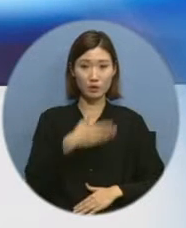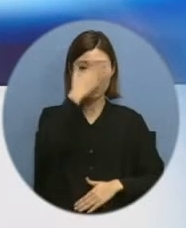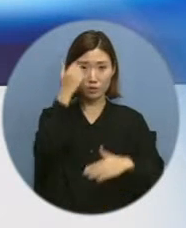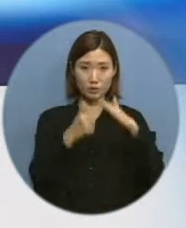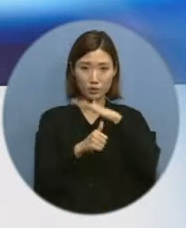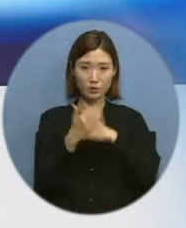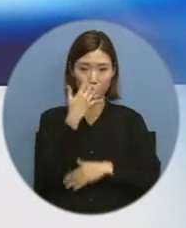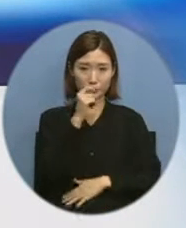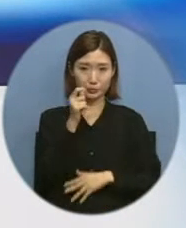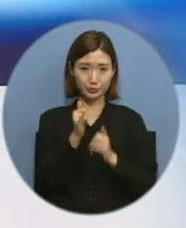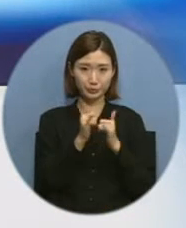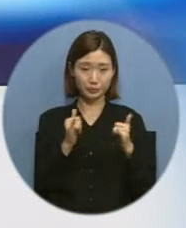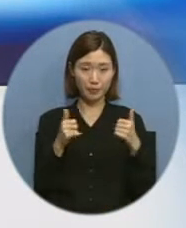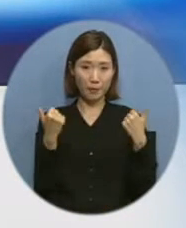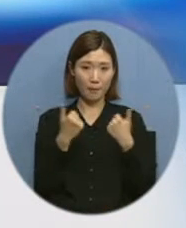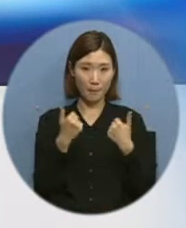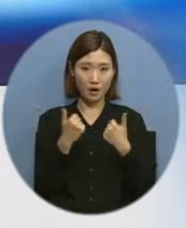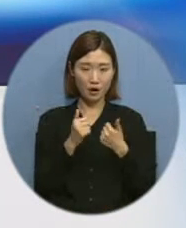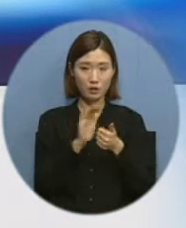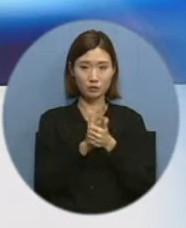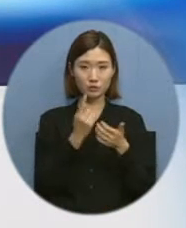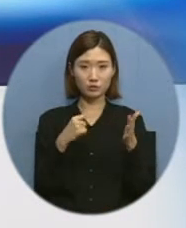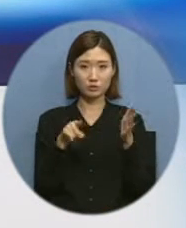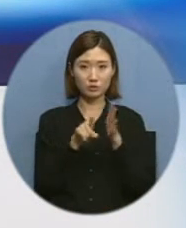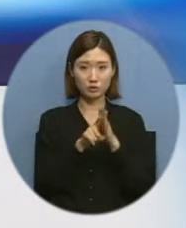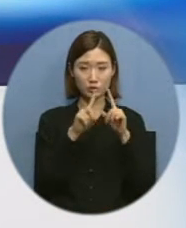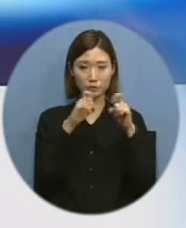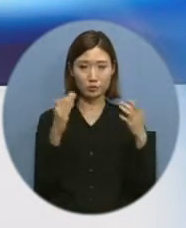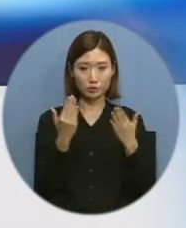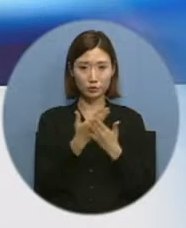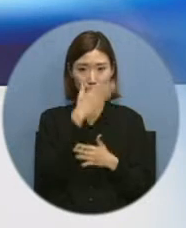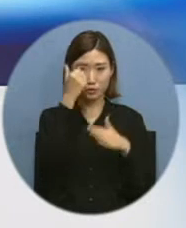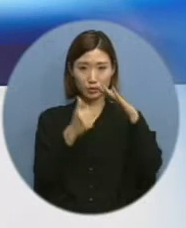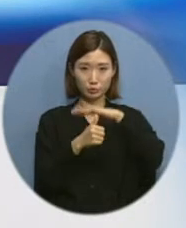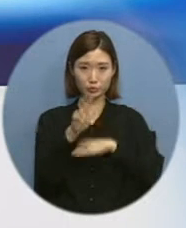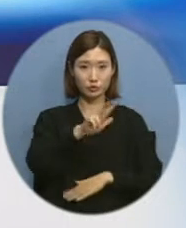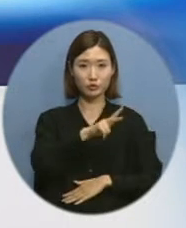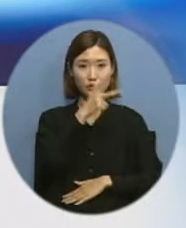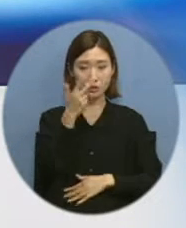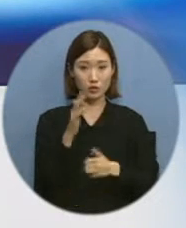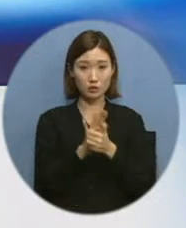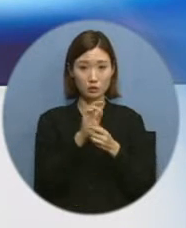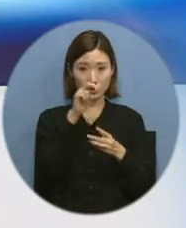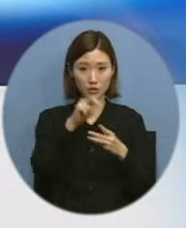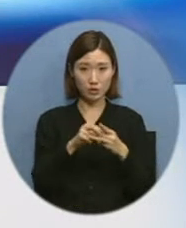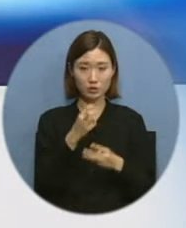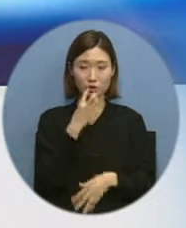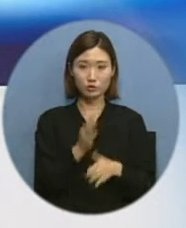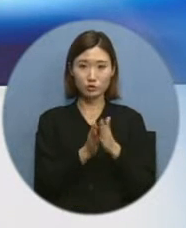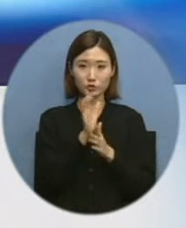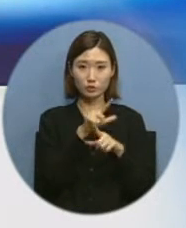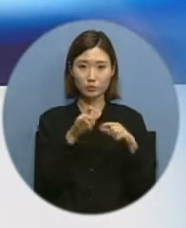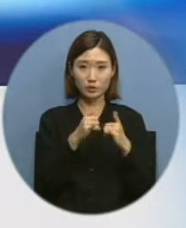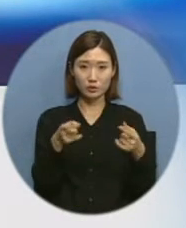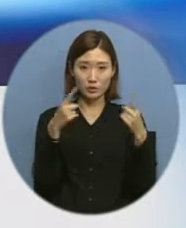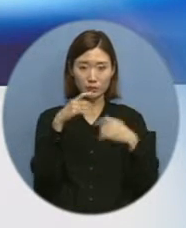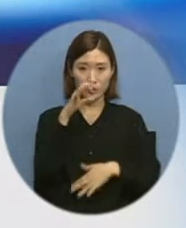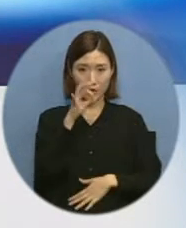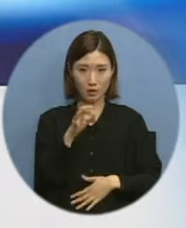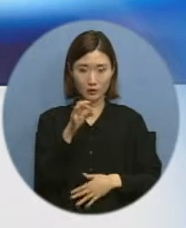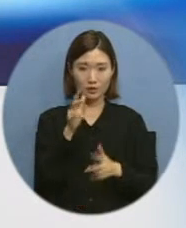청소년 성소수자들을 상담하고 지원하기 위한 성북구 청소년 무지개 지원센터. 서울시 주민참여 예산